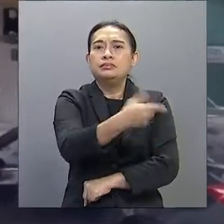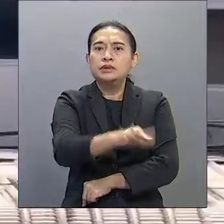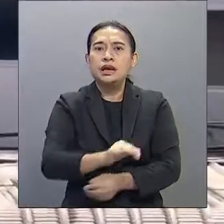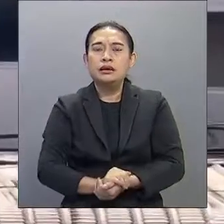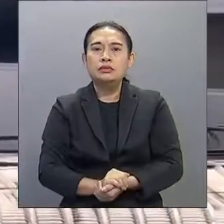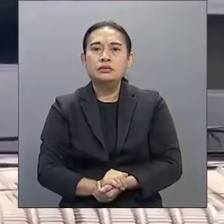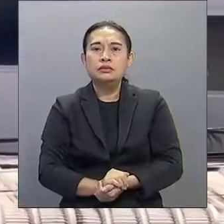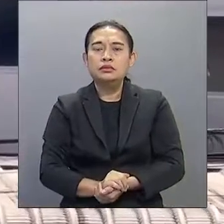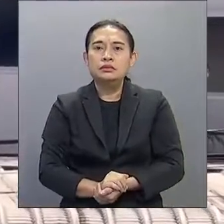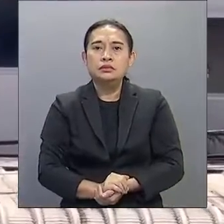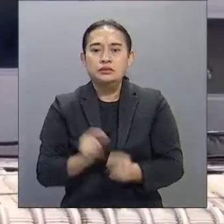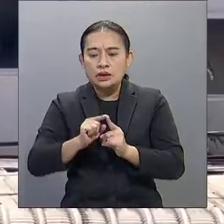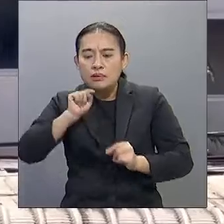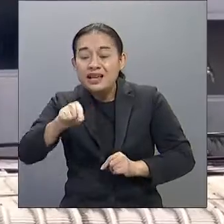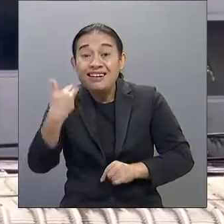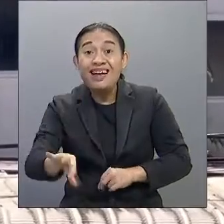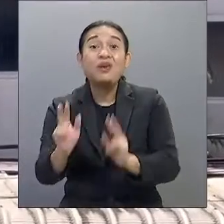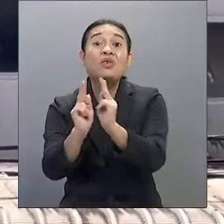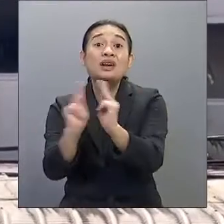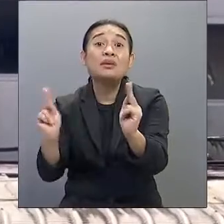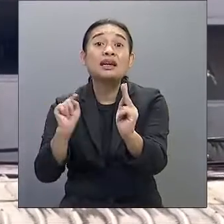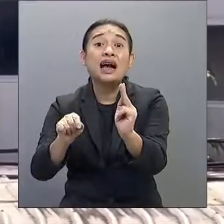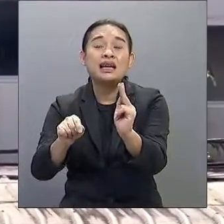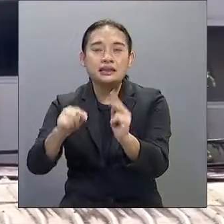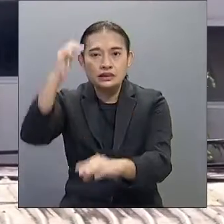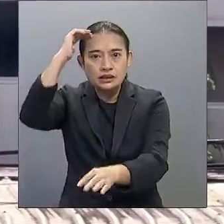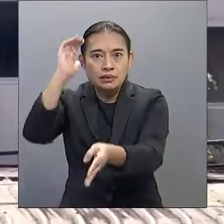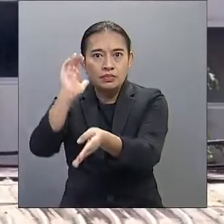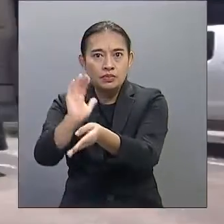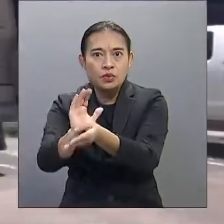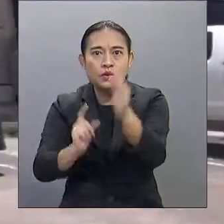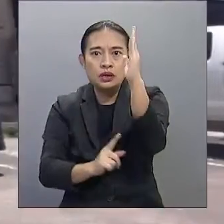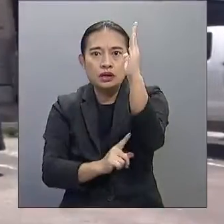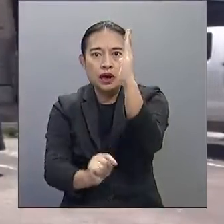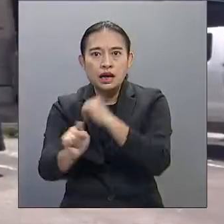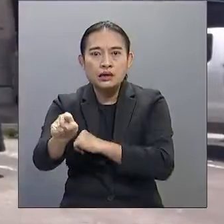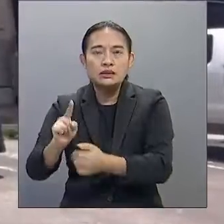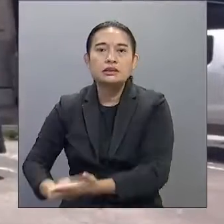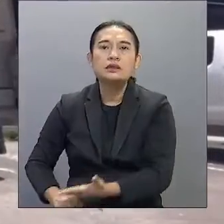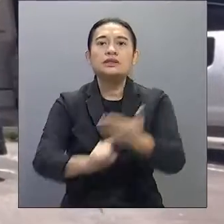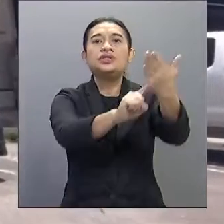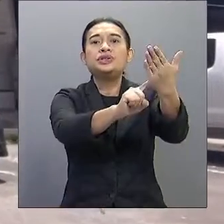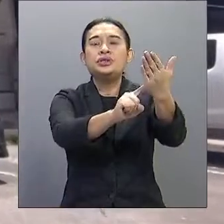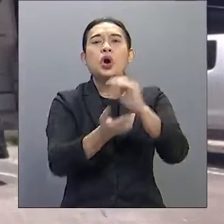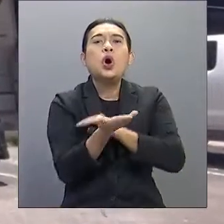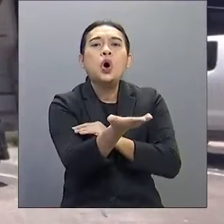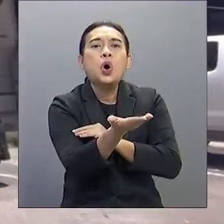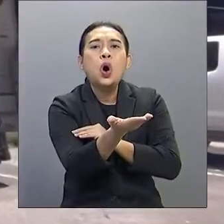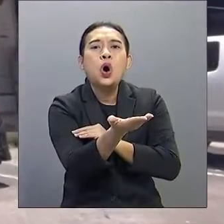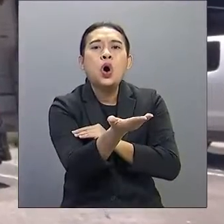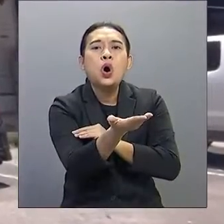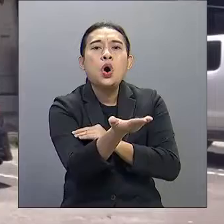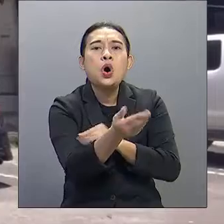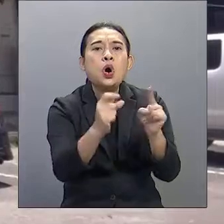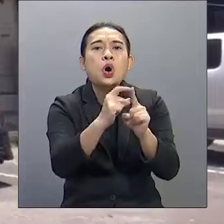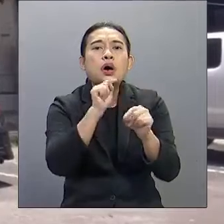ีคำสั่งแล้ว คณะกรรการสากรอมศัพตำรจตรัง ยื่นอุทรคำสั่งแล้